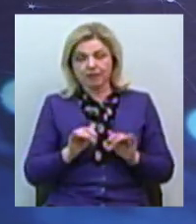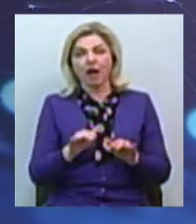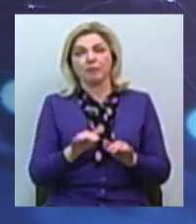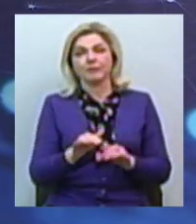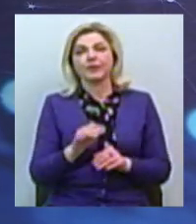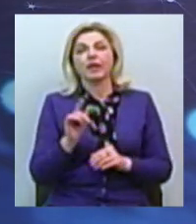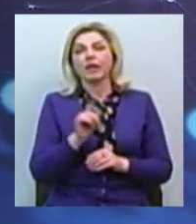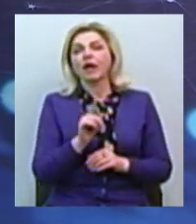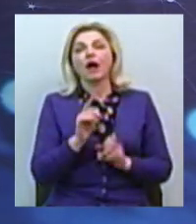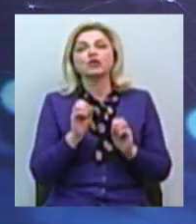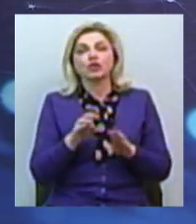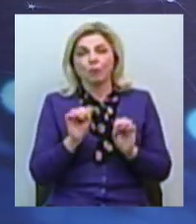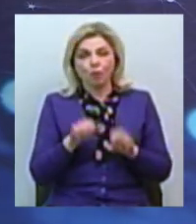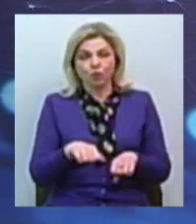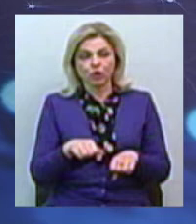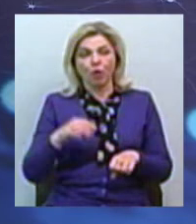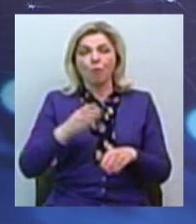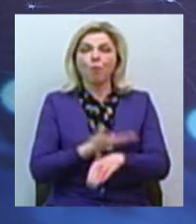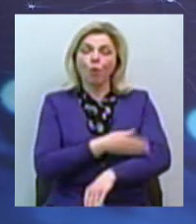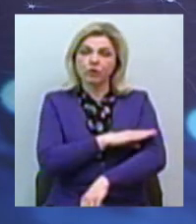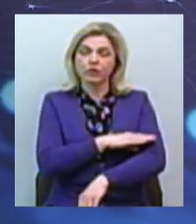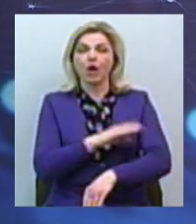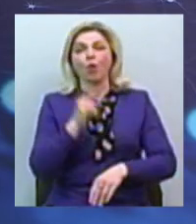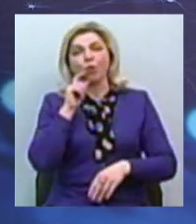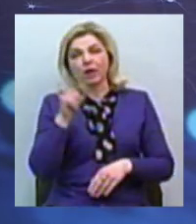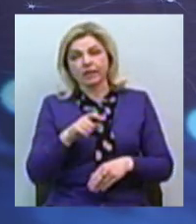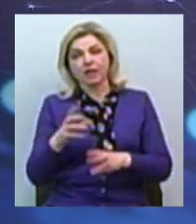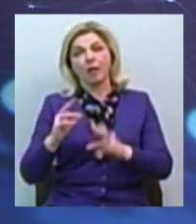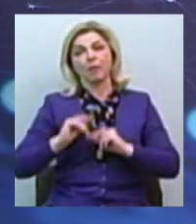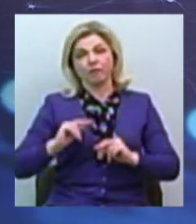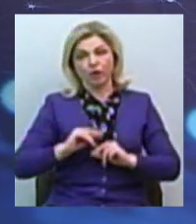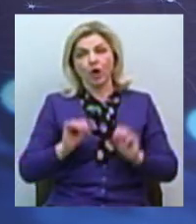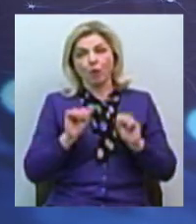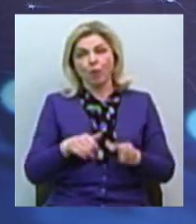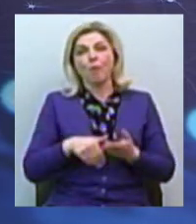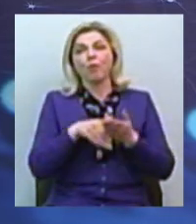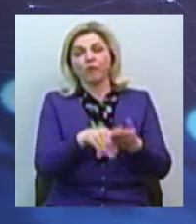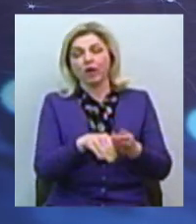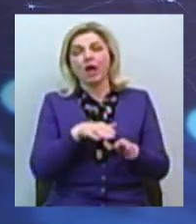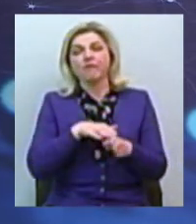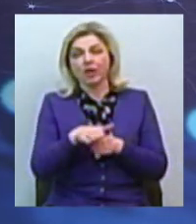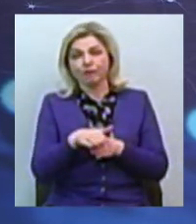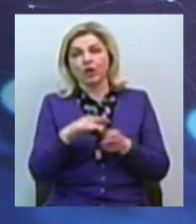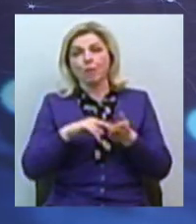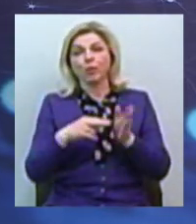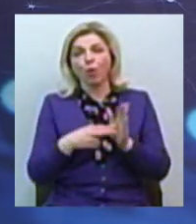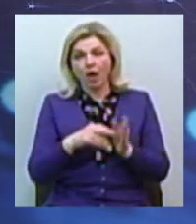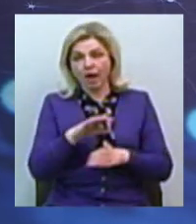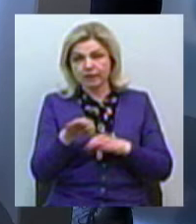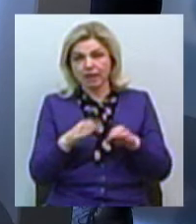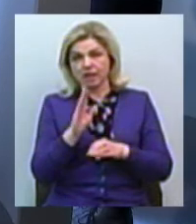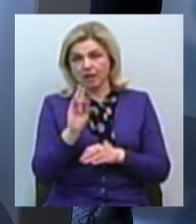винахідники польських партнерів, чим польсько-український міст стартапів може допомогти в реалізації проєктів миколаївців, говоримо з нашими